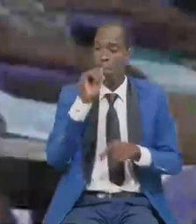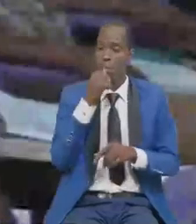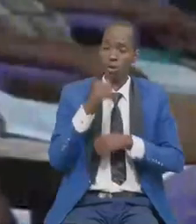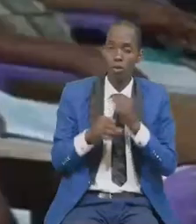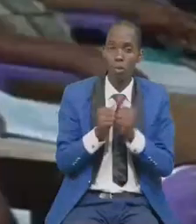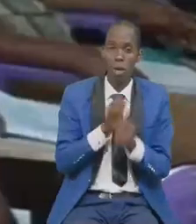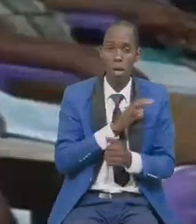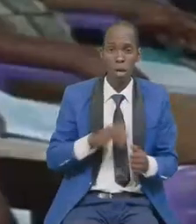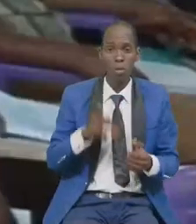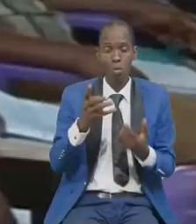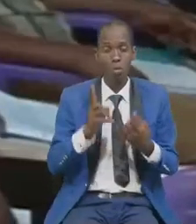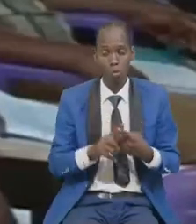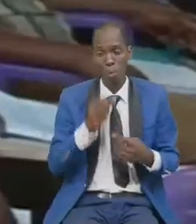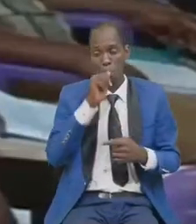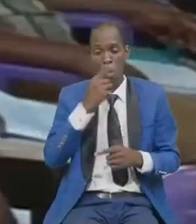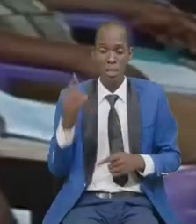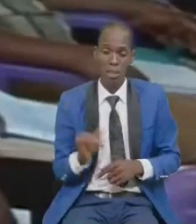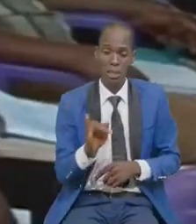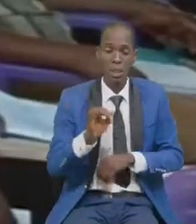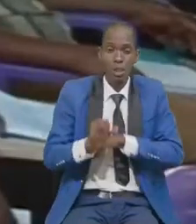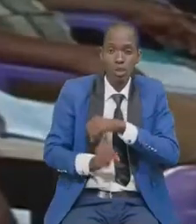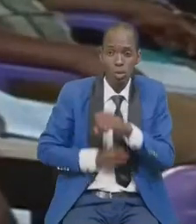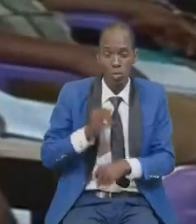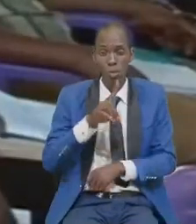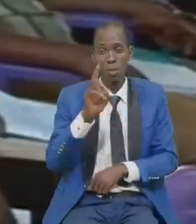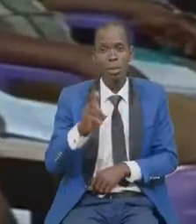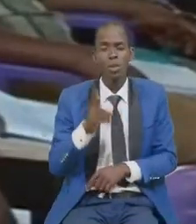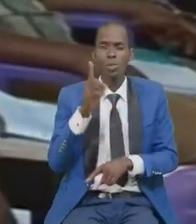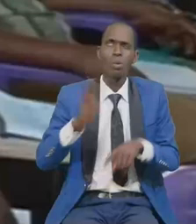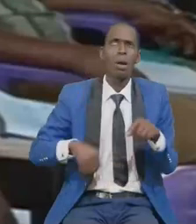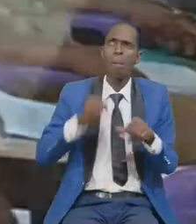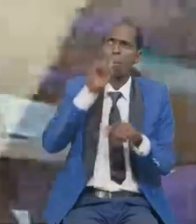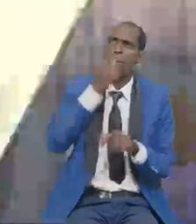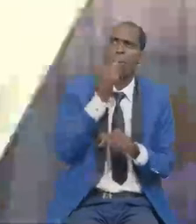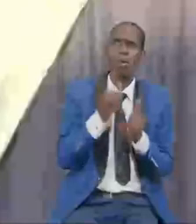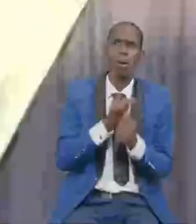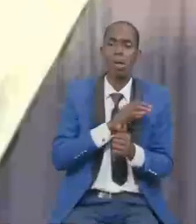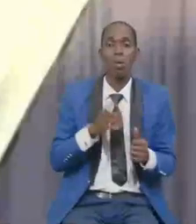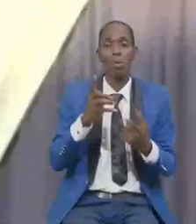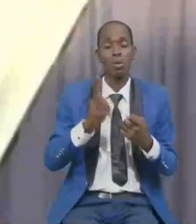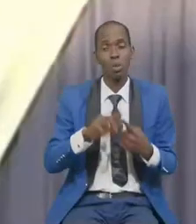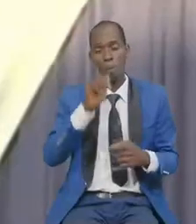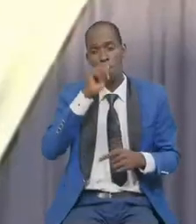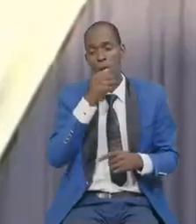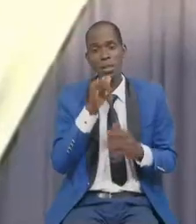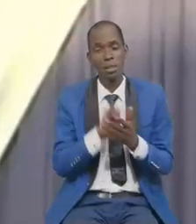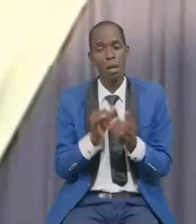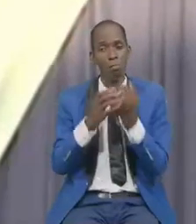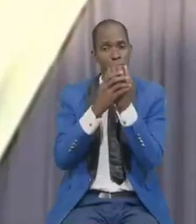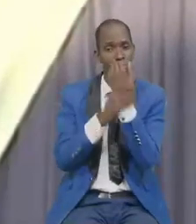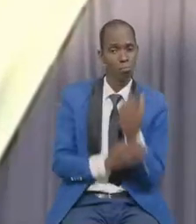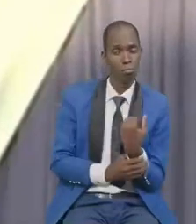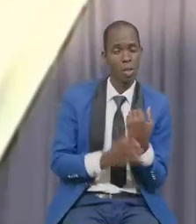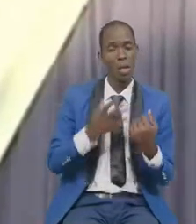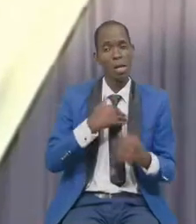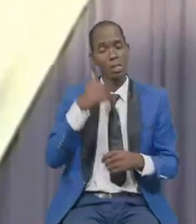souffrance éternelle. Je ne peux pas supporter ça. Alors, qu'est-ce que tu vas supporter? Est-ce que tu vas supporter l'humiliation et la honte pour toujours? Que Dieu